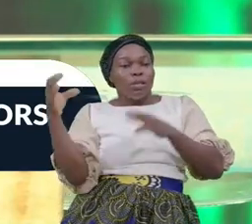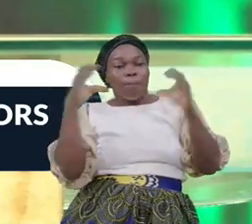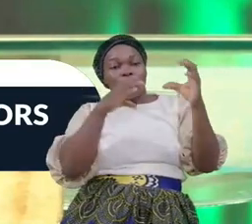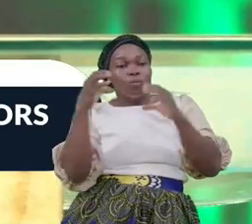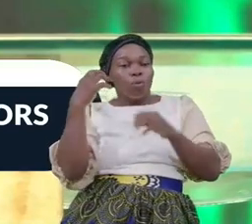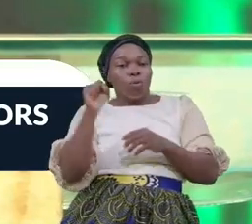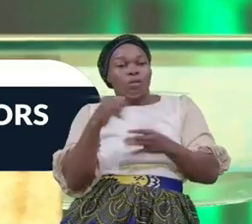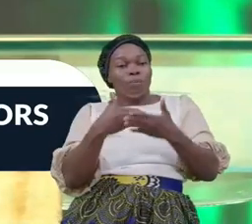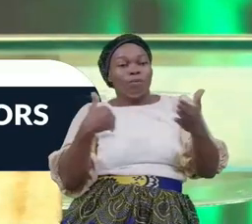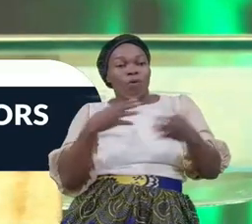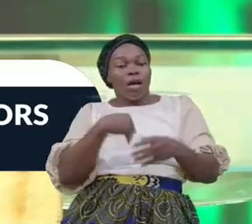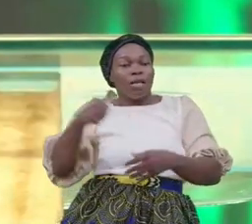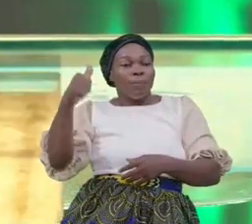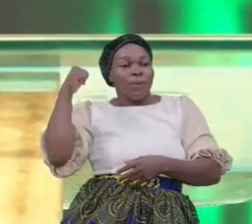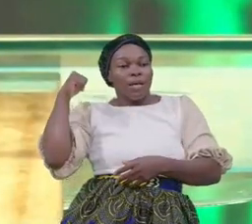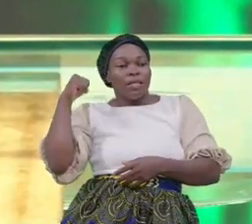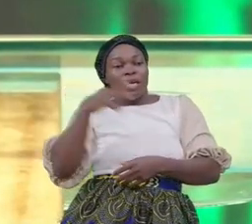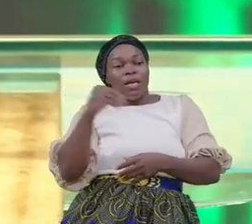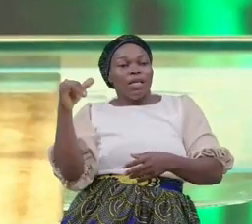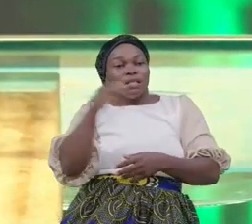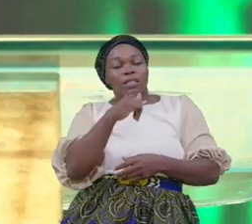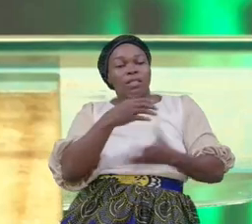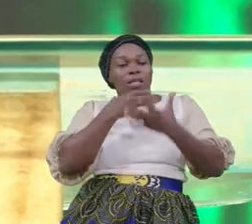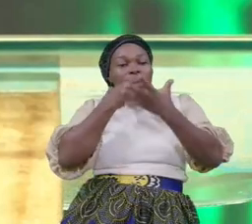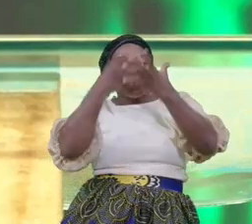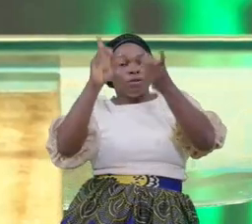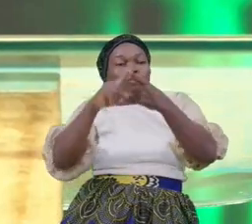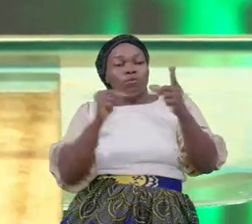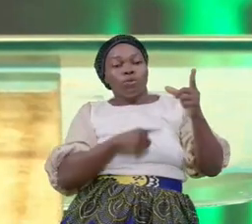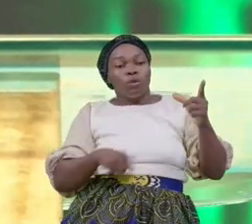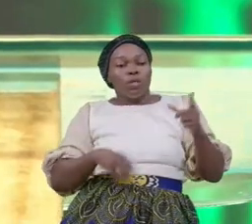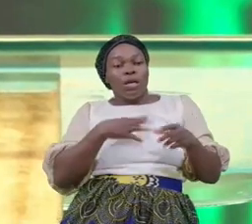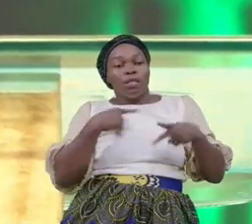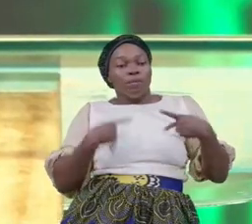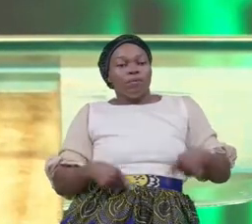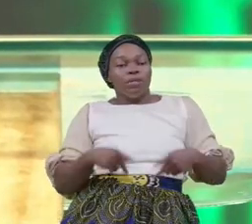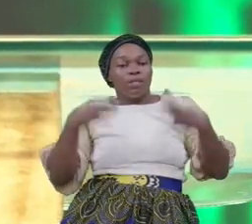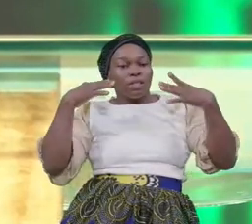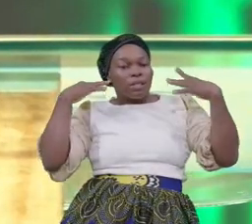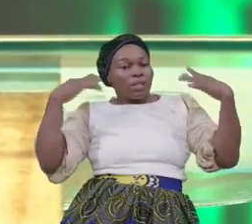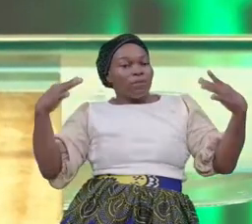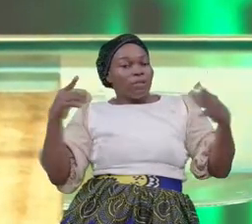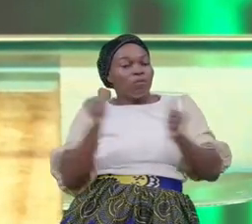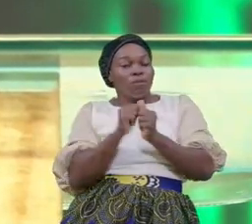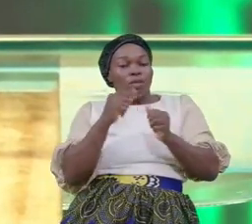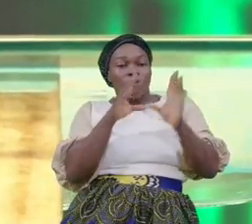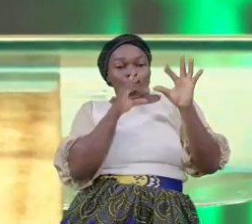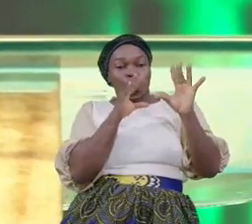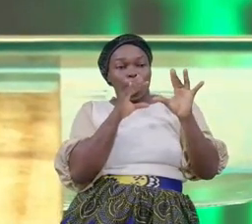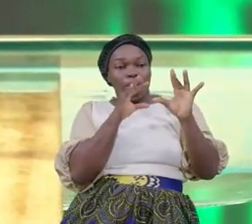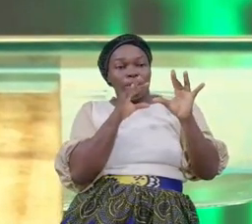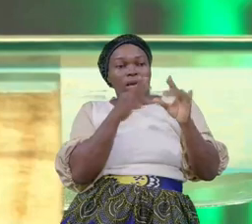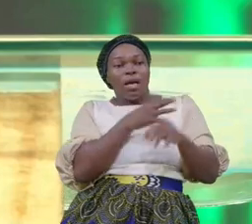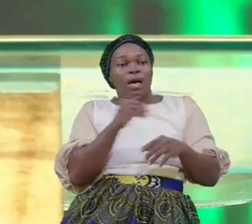combattre devant et derrière. Ils criaient à l'Éternel, et les sacrificateurs sonnèrent des trompettes.